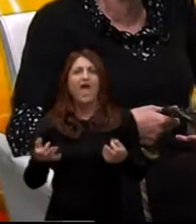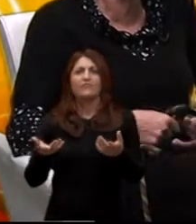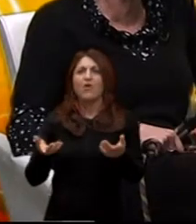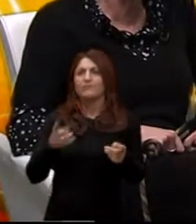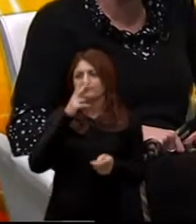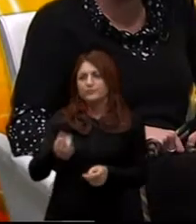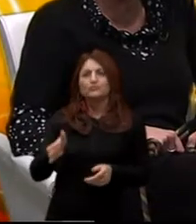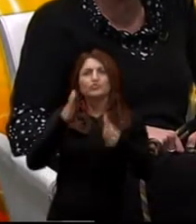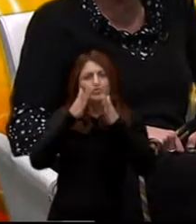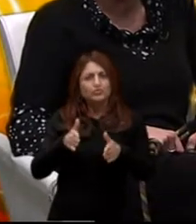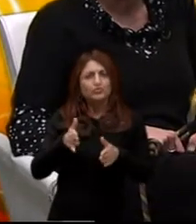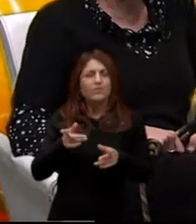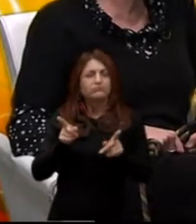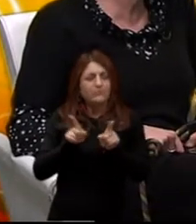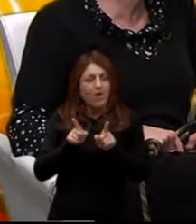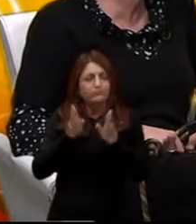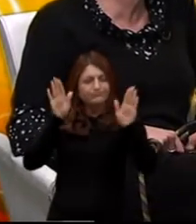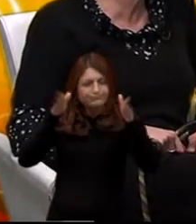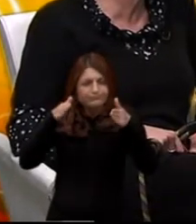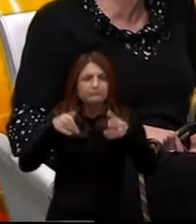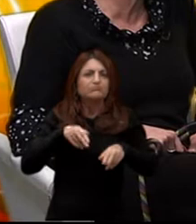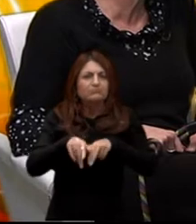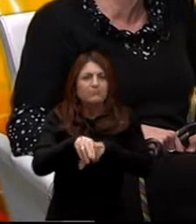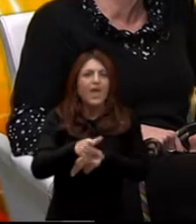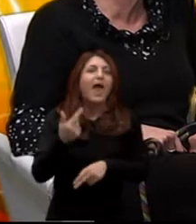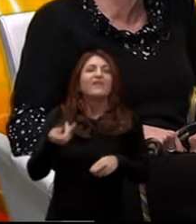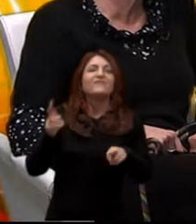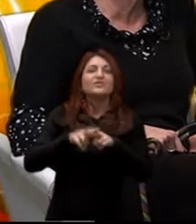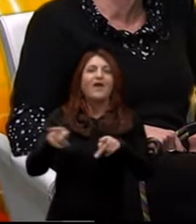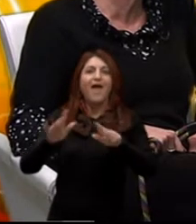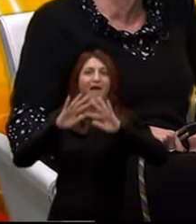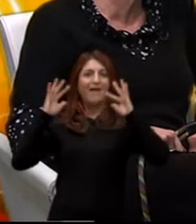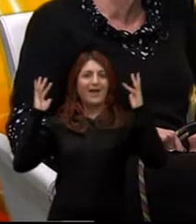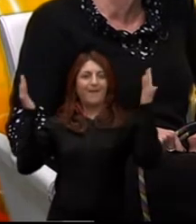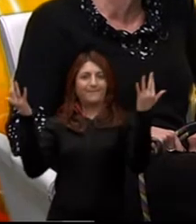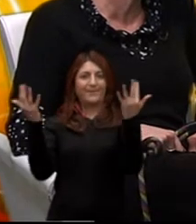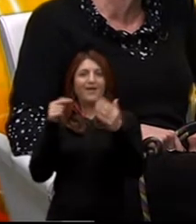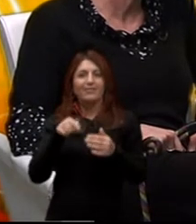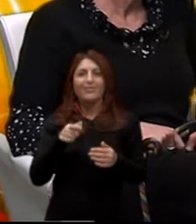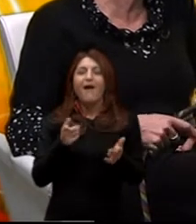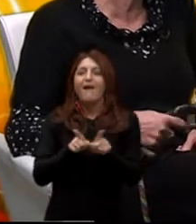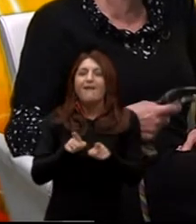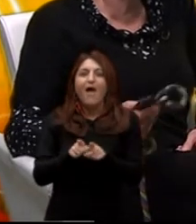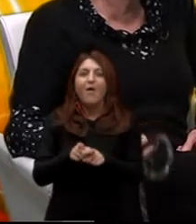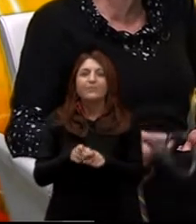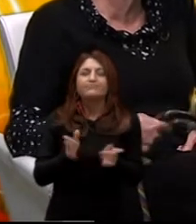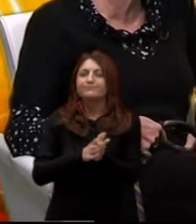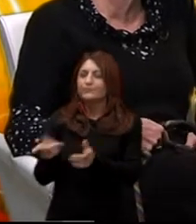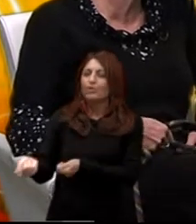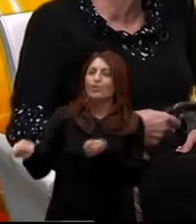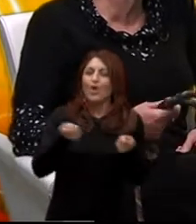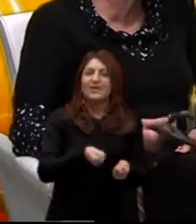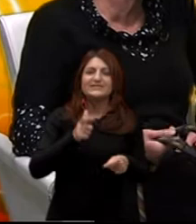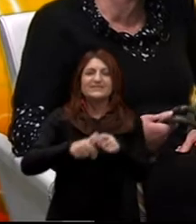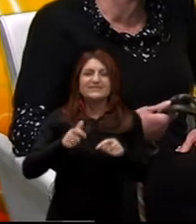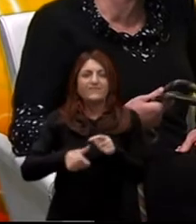i vježbe na javnim mjestima, ali najveći dio radimo u kabinetu gdje radimo na konkretnim zadacima, tipa donošenja